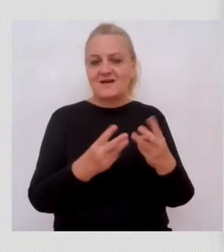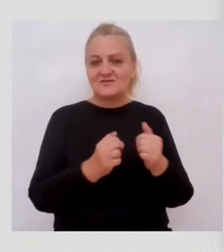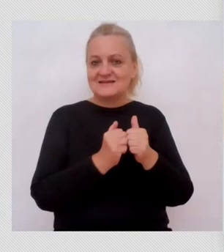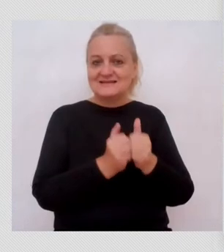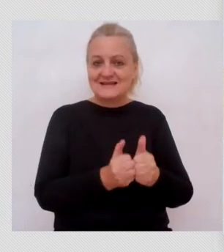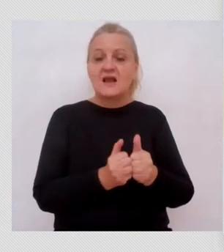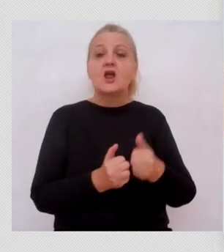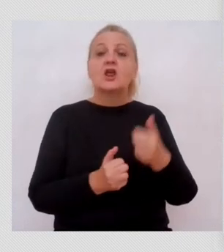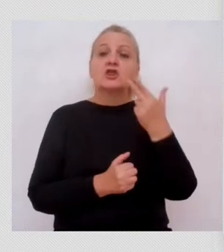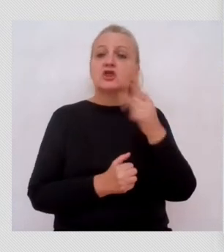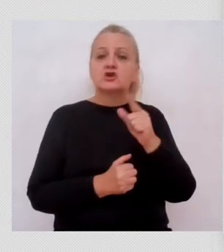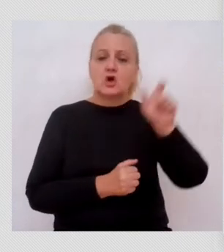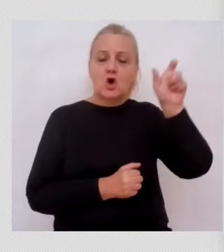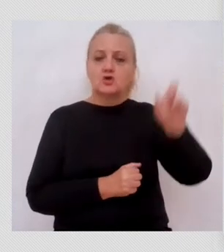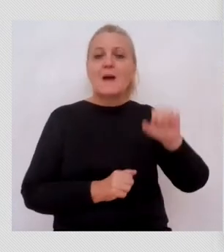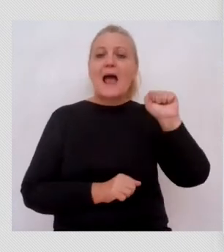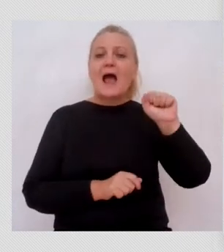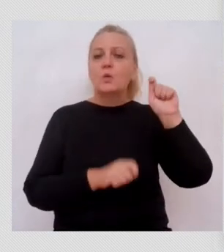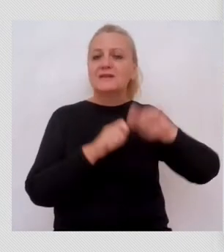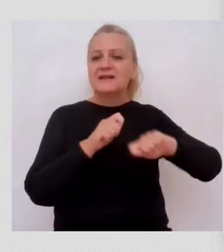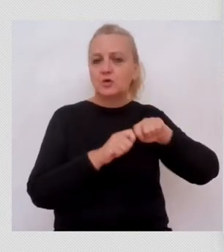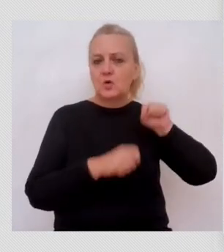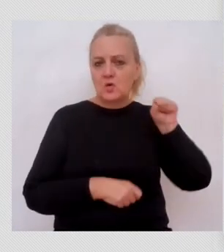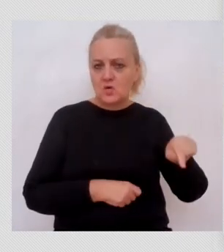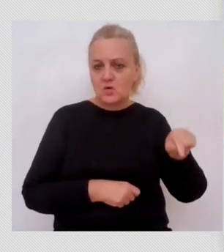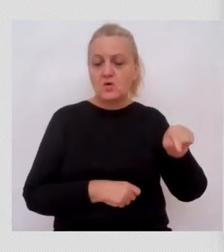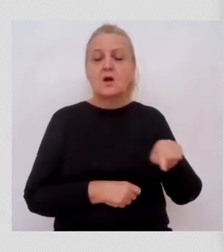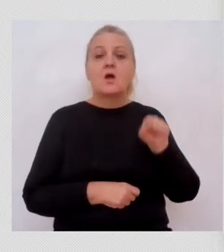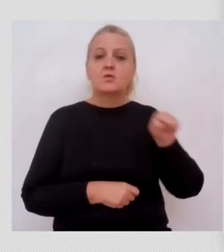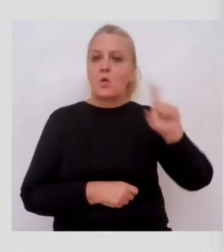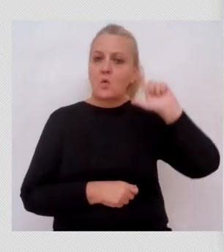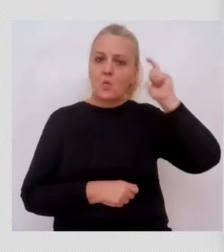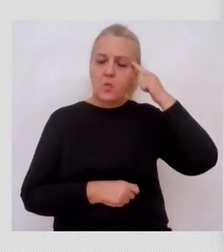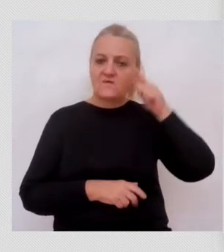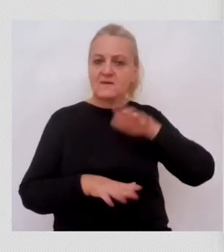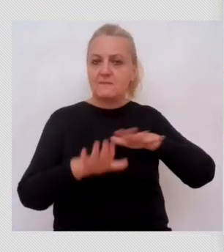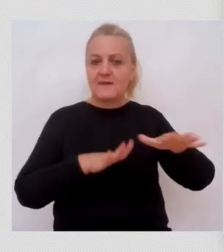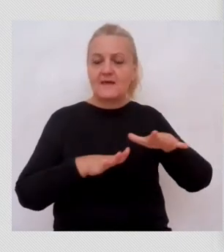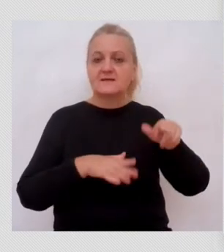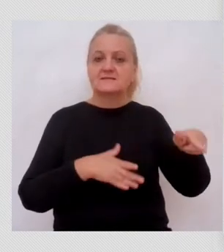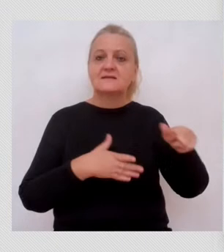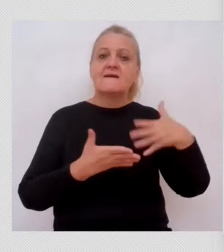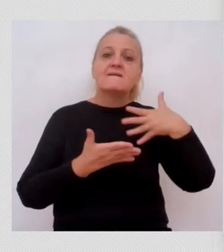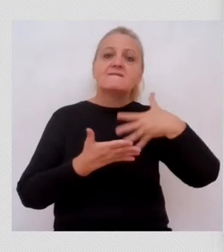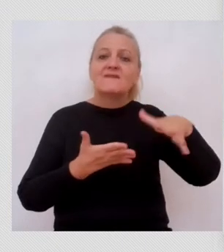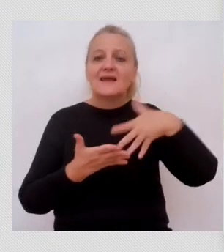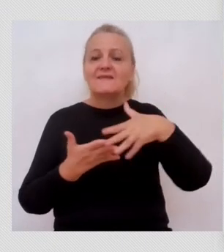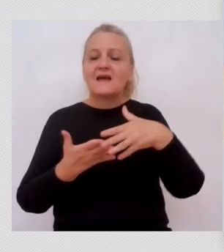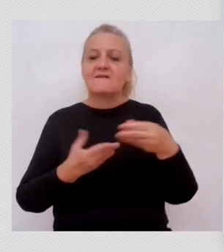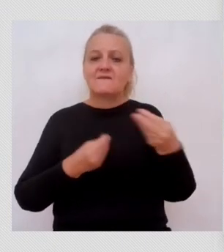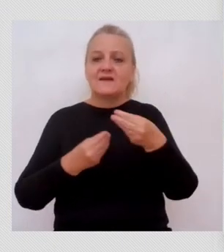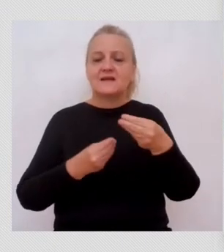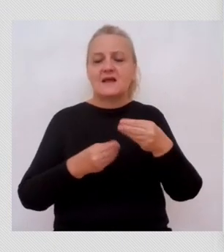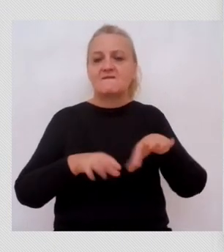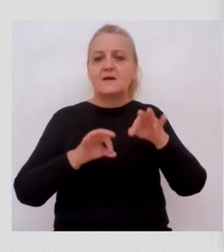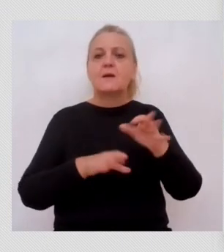który był takim głównym miejscem wydawania finansów wyborczych jeszcze 15 lat